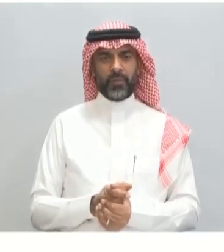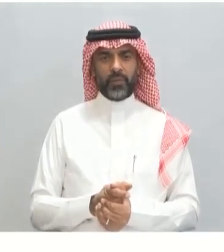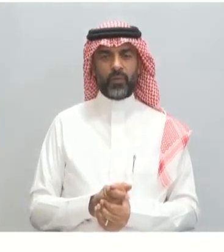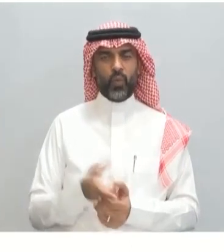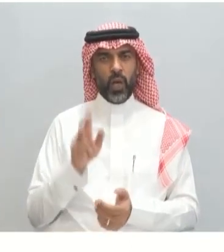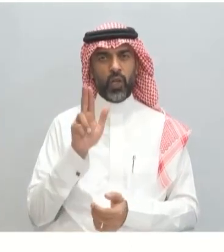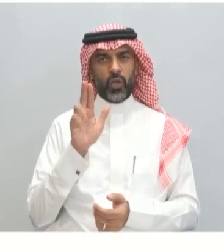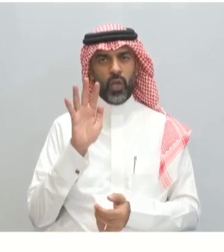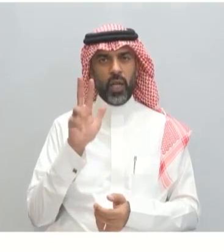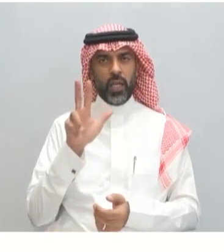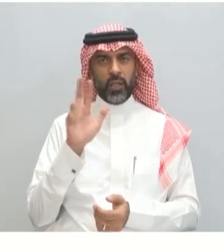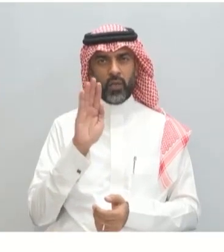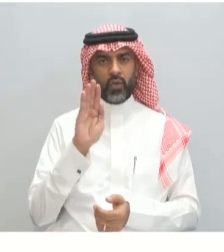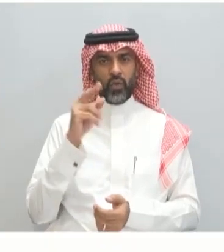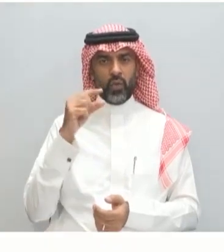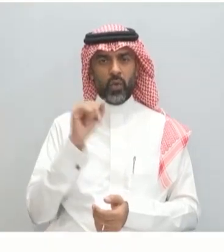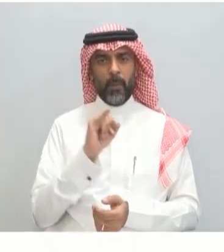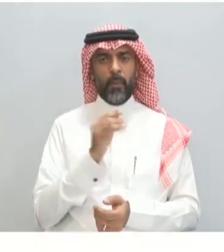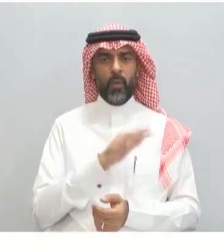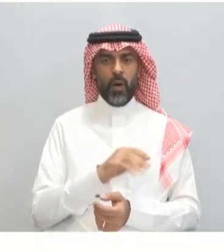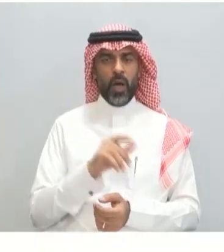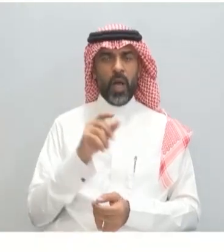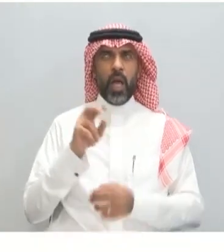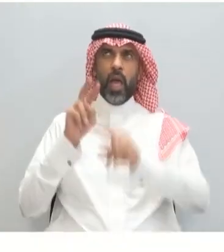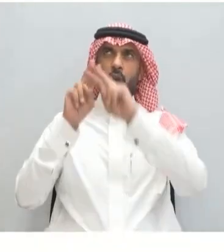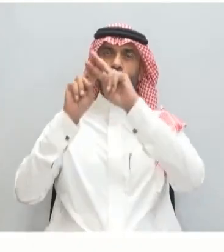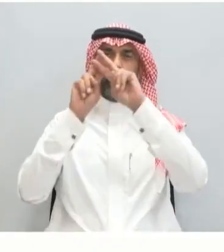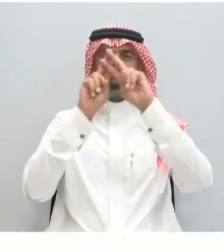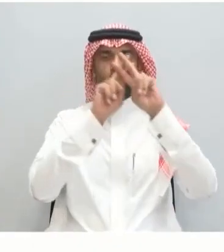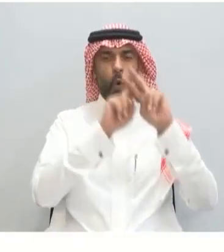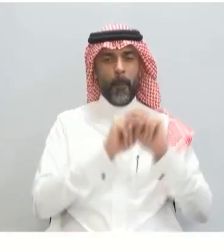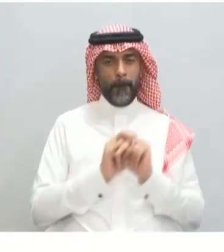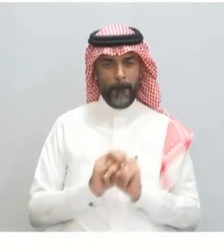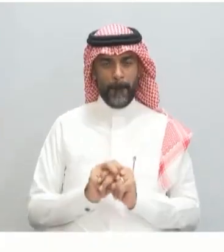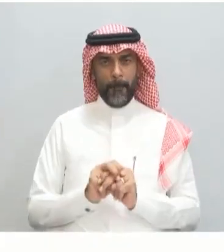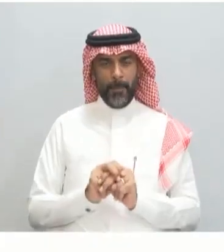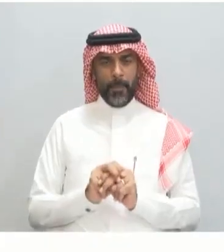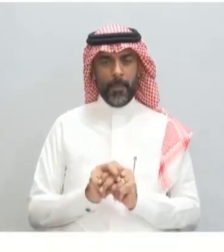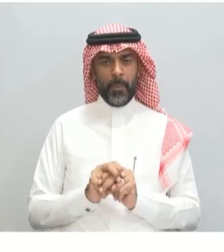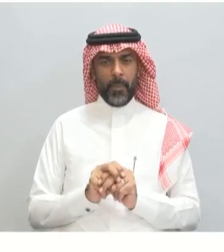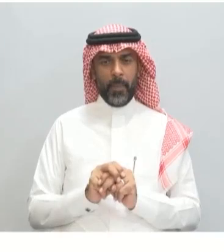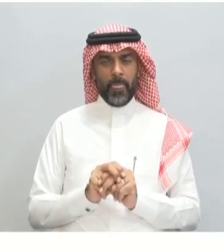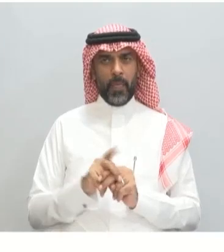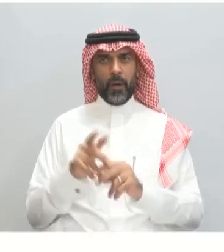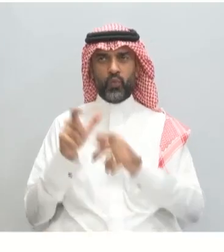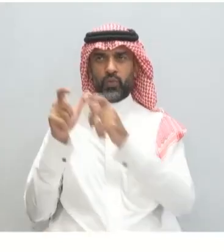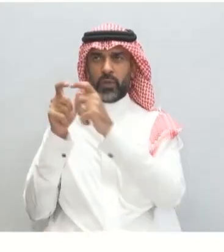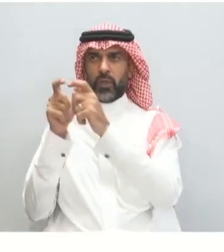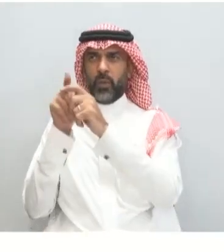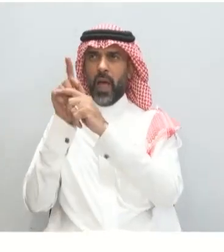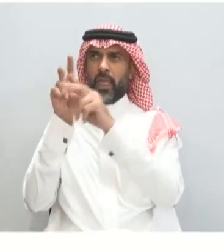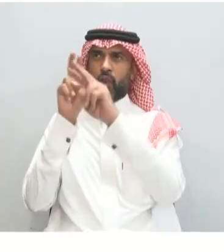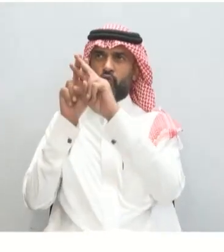والسدم واجرام الشبه نجميه ما هي ايضا ابنائي وبنات الطلاب تعرفنا على النجوم والتجمعات وما